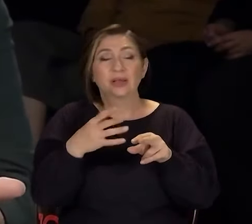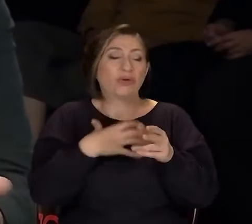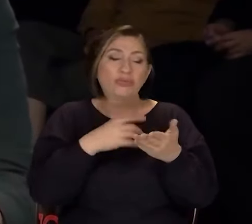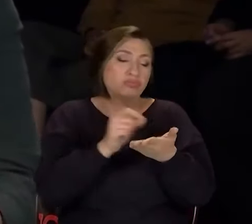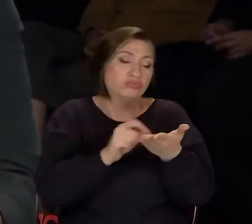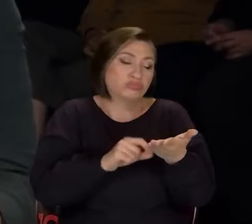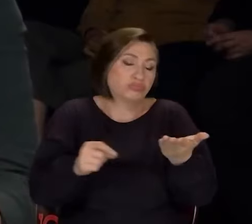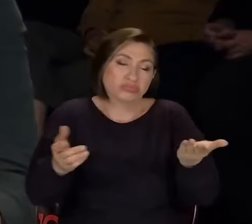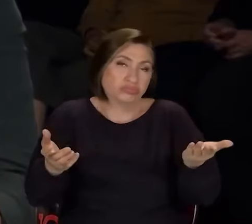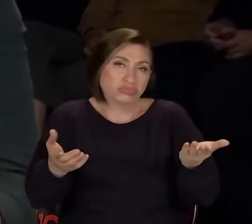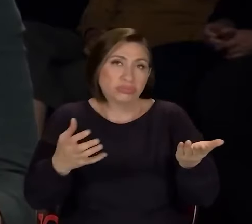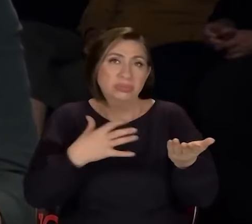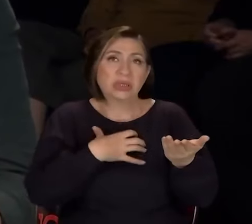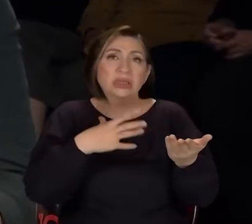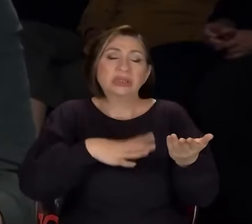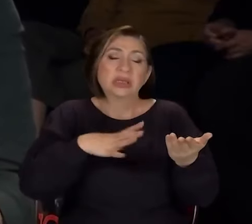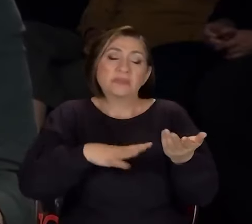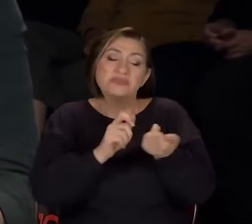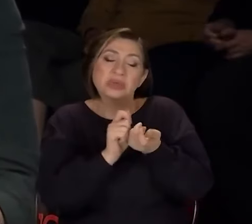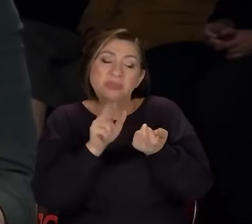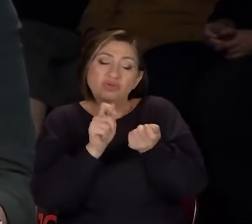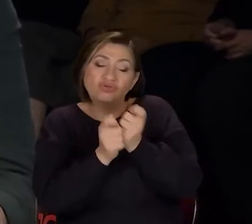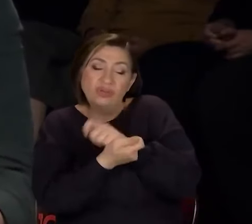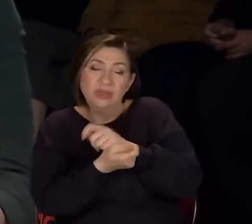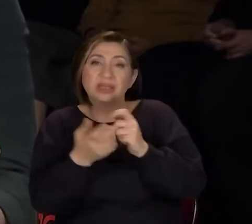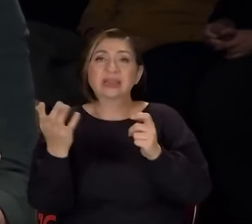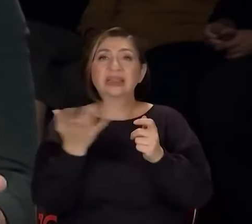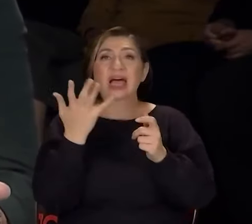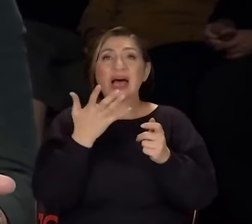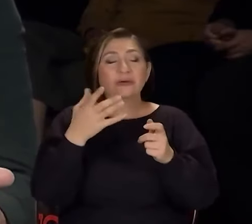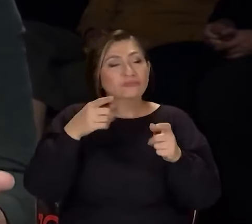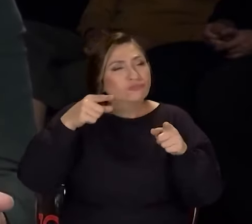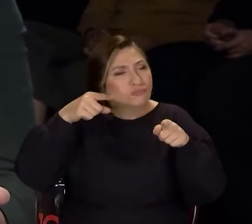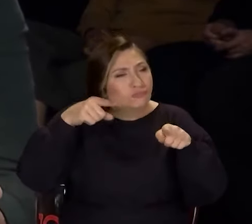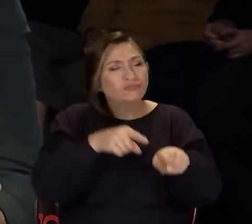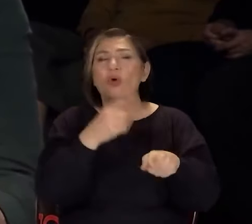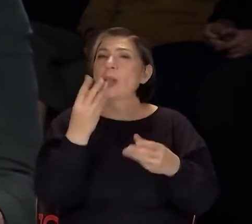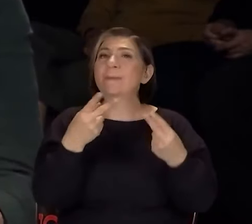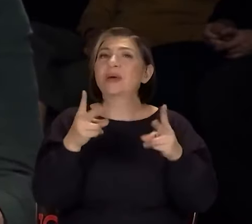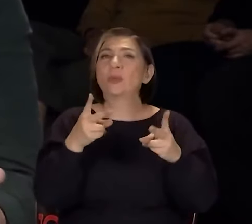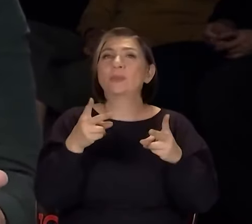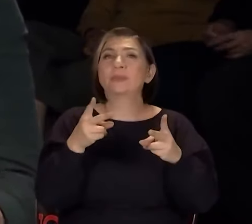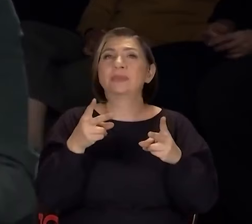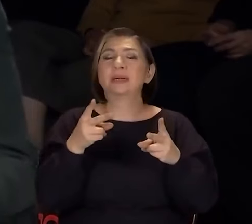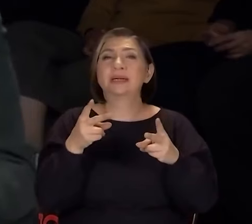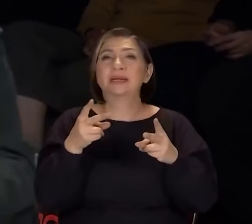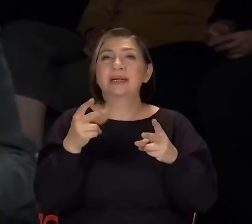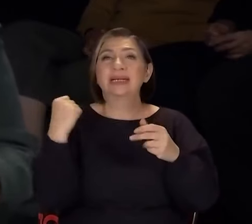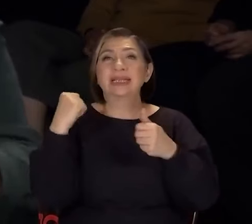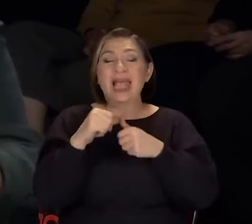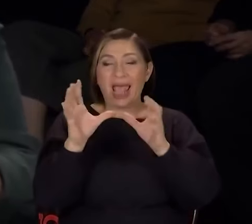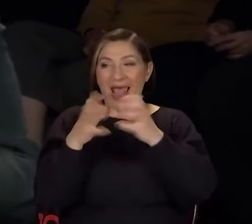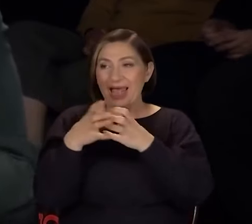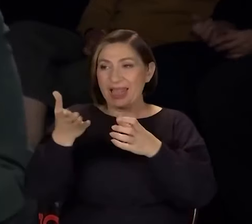kendim yazarak, bir şekilde kendi istediğime çevirerek daha ısrarcı olabiliyorum. Yani yine